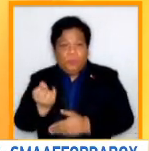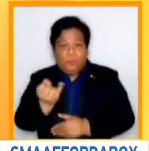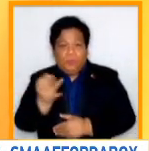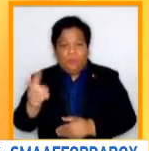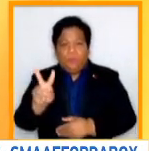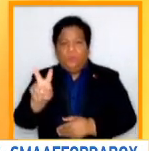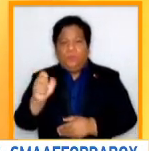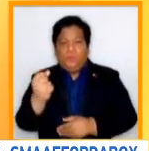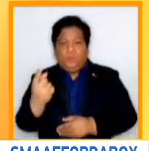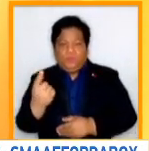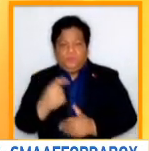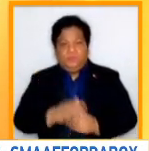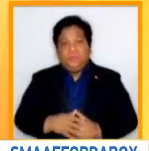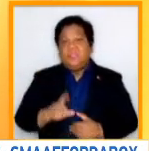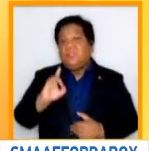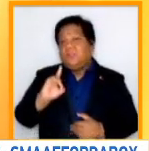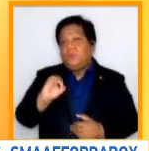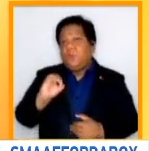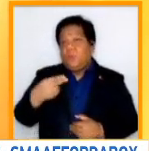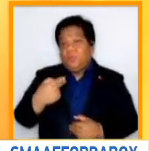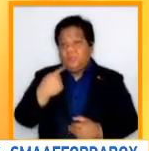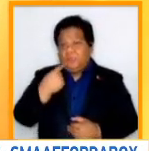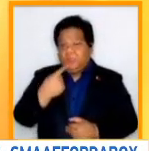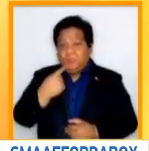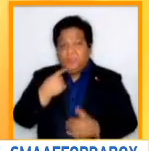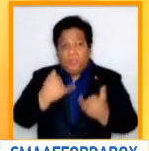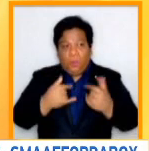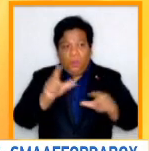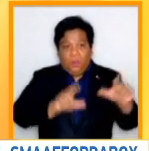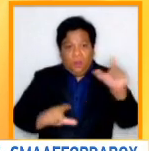mababa ang output ng mga laboratorio noong Linggo.